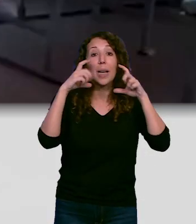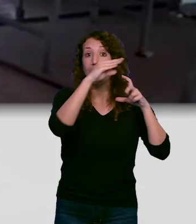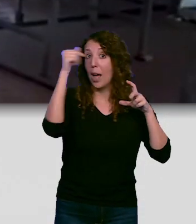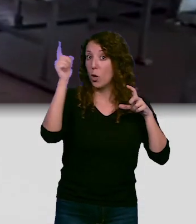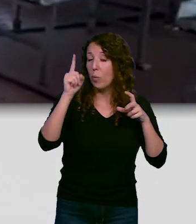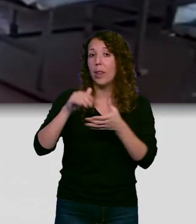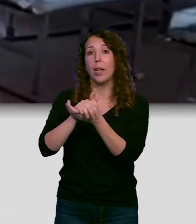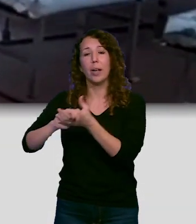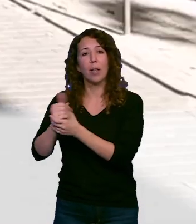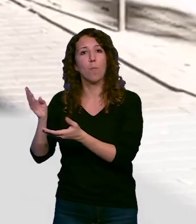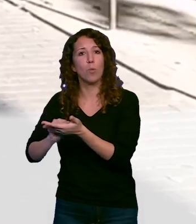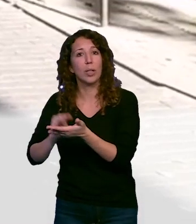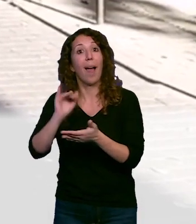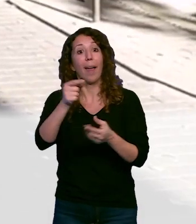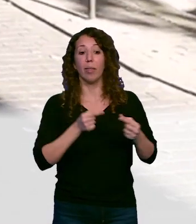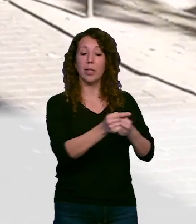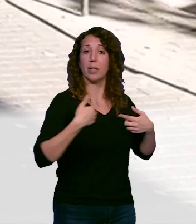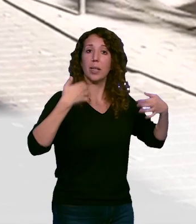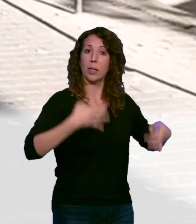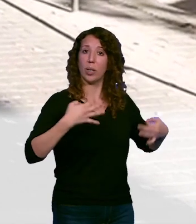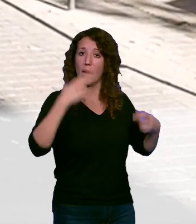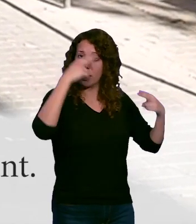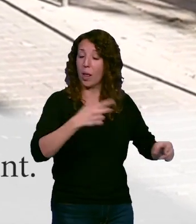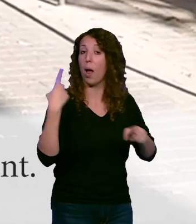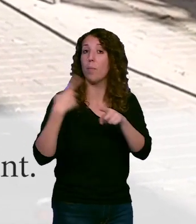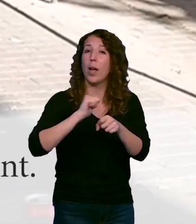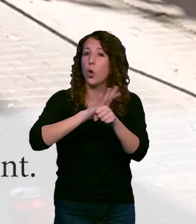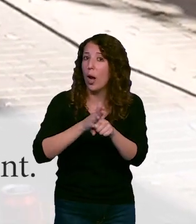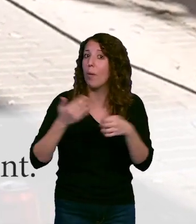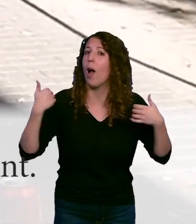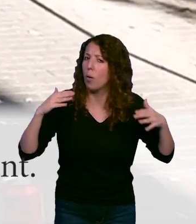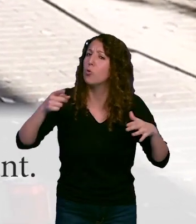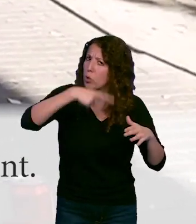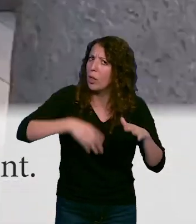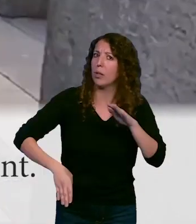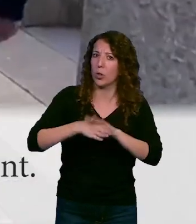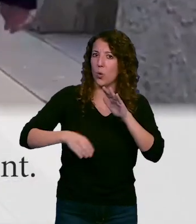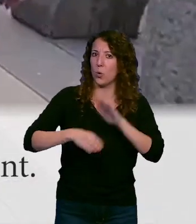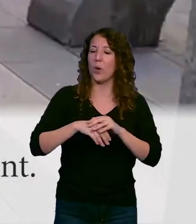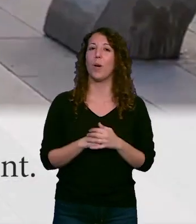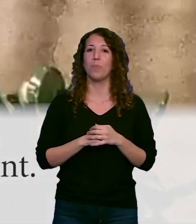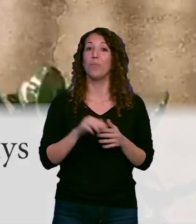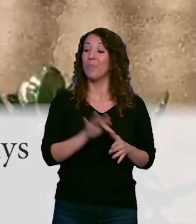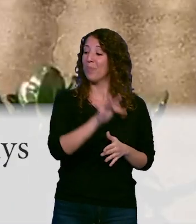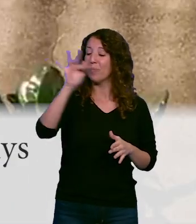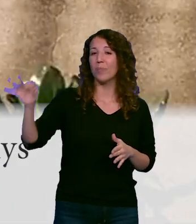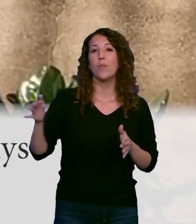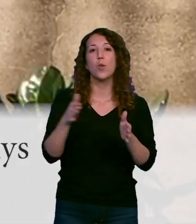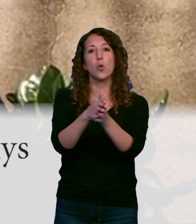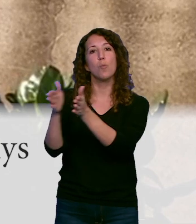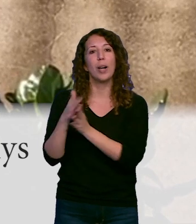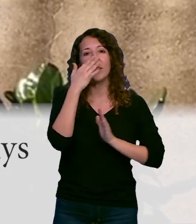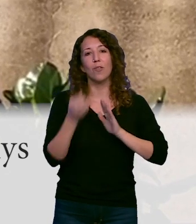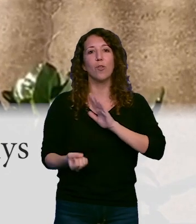mascareta, rentar-te les mans sovint i respectar la distància de seguretat, perquè malgrat la Covid, nosaltres tirem endavant. A continuació,